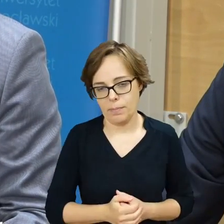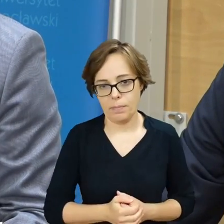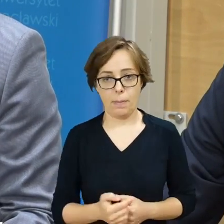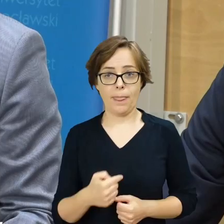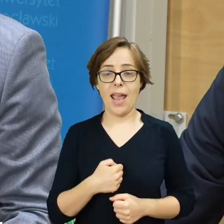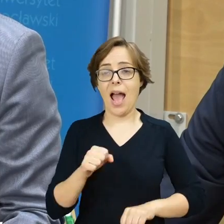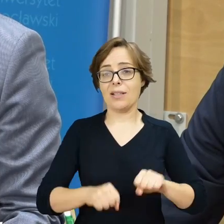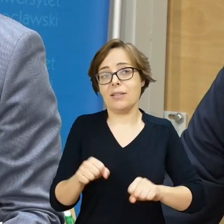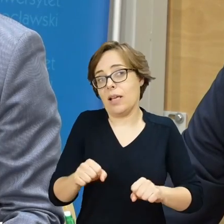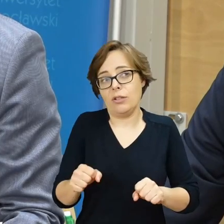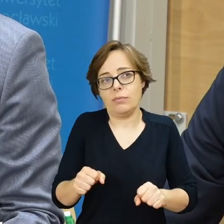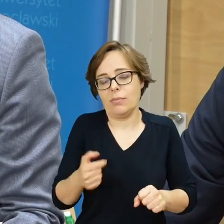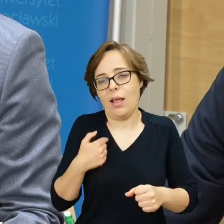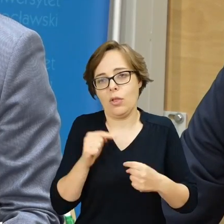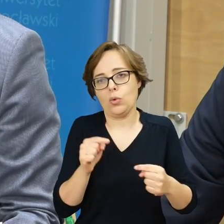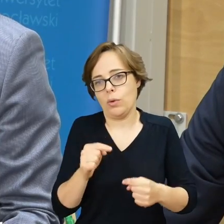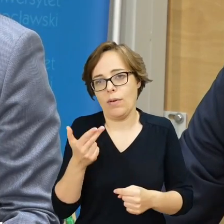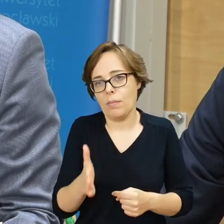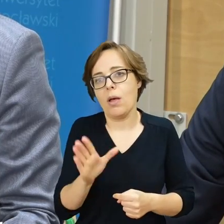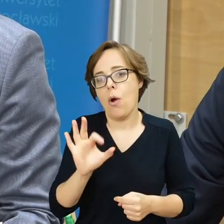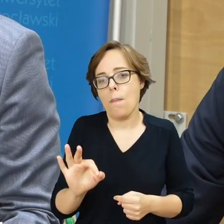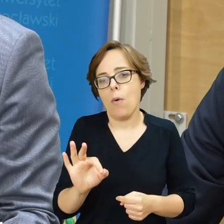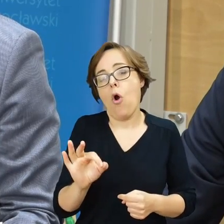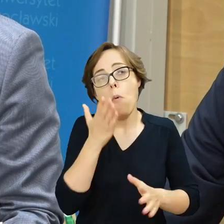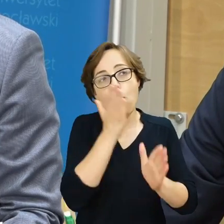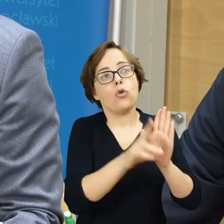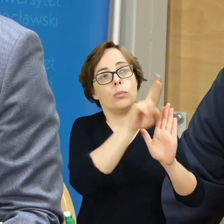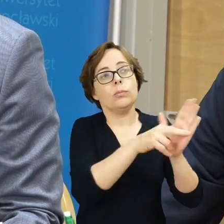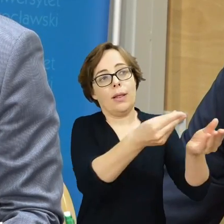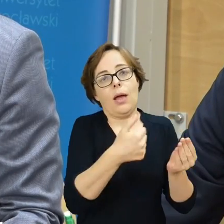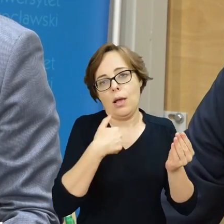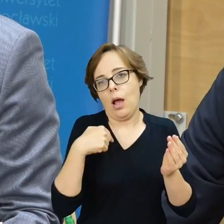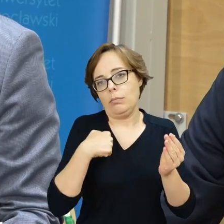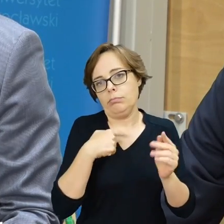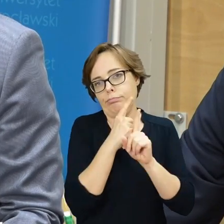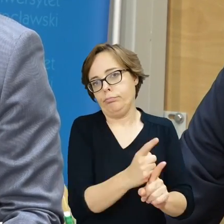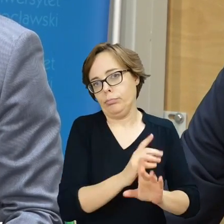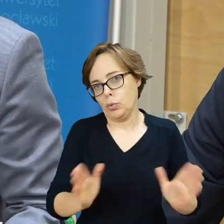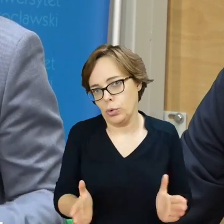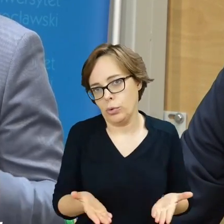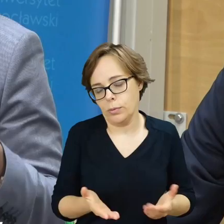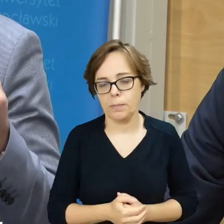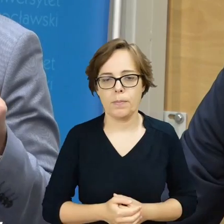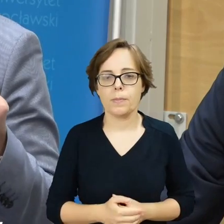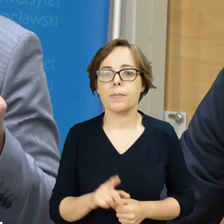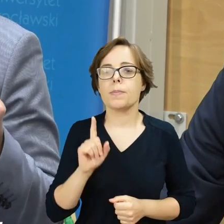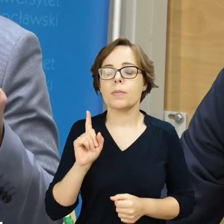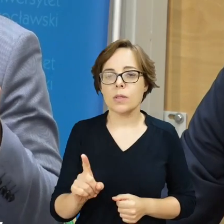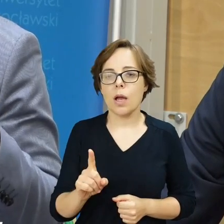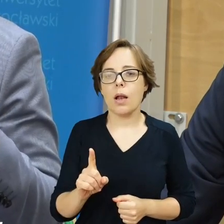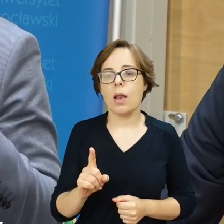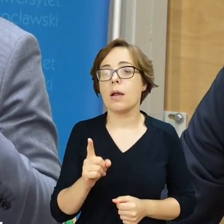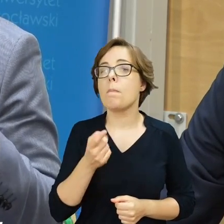zdyskutować, bo my tą legislatywę musimy przestrzegać i z takim normatywnym materiałem się zmierzyć. Natomiast jakby pytanie o prawo do